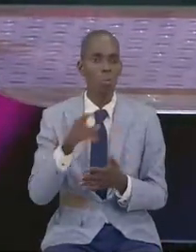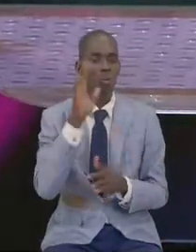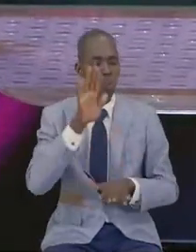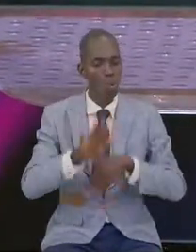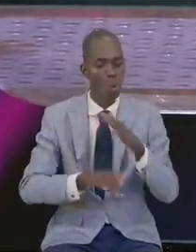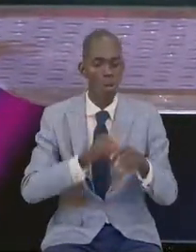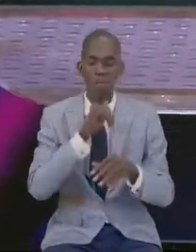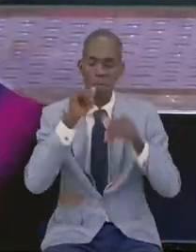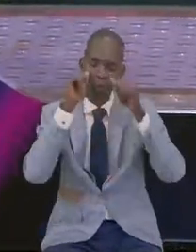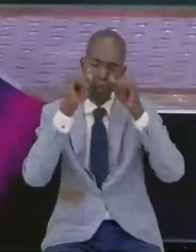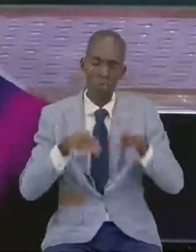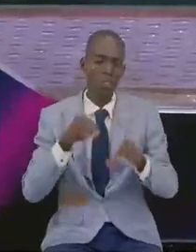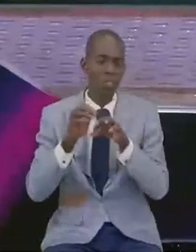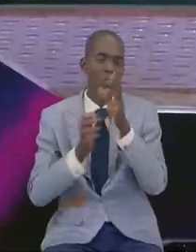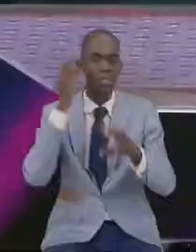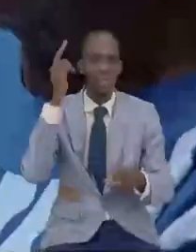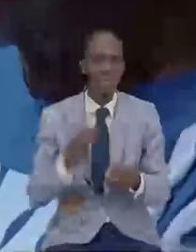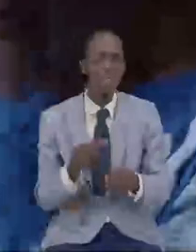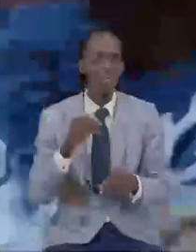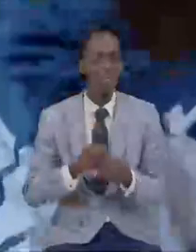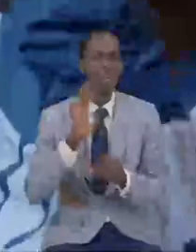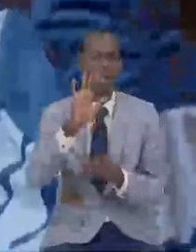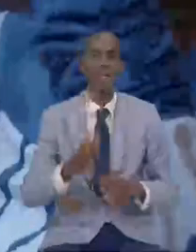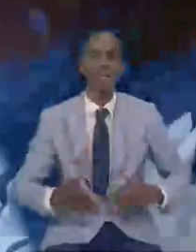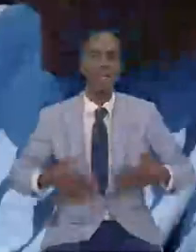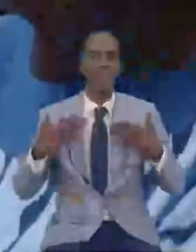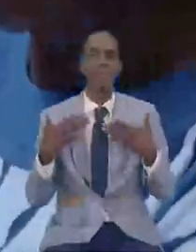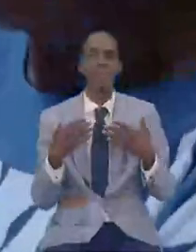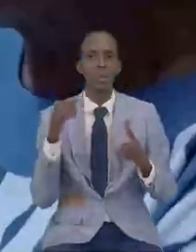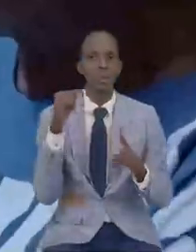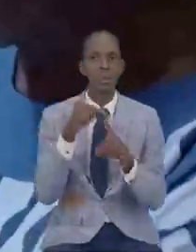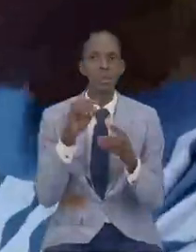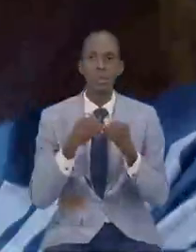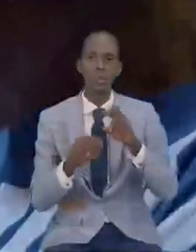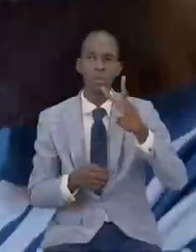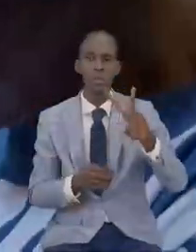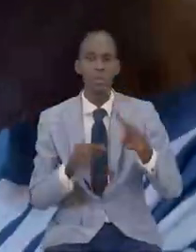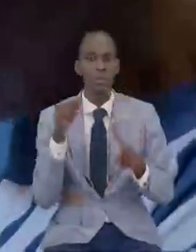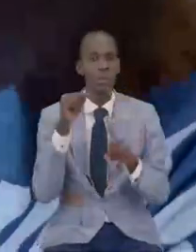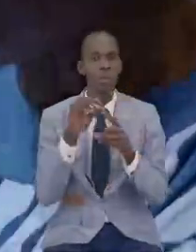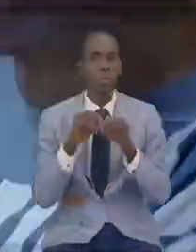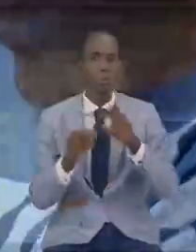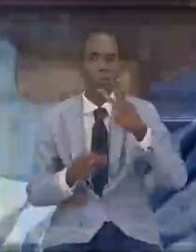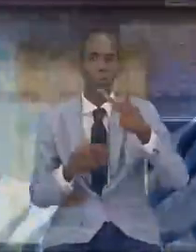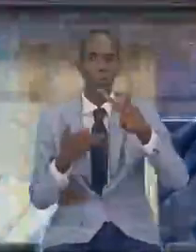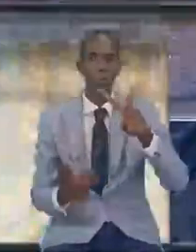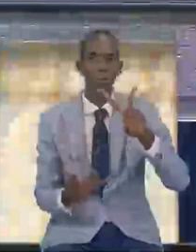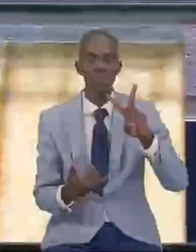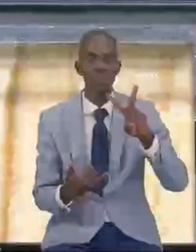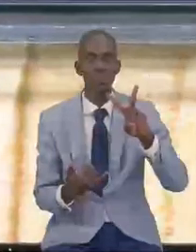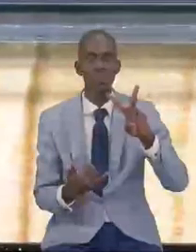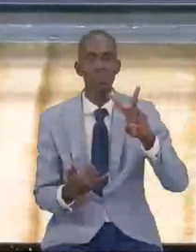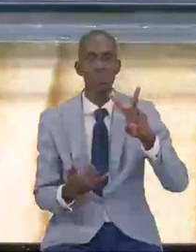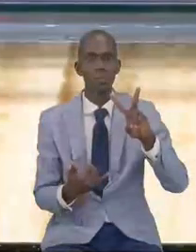fatigue point au nom de Jésus dans votre vie. Nous allons au deuxième point maintenant. Deuxième point, c'est